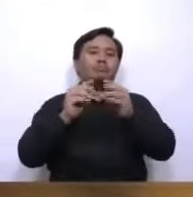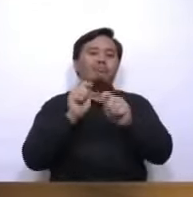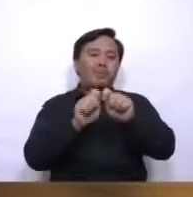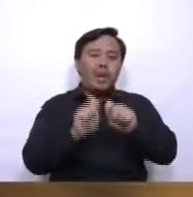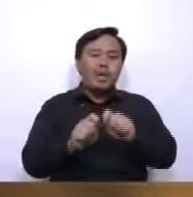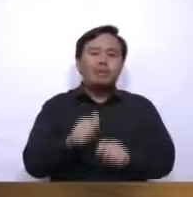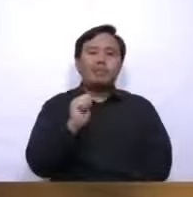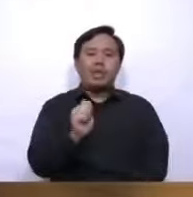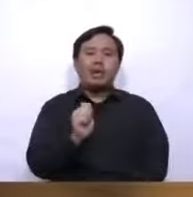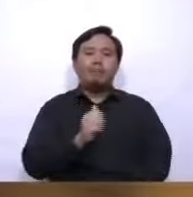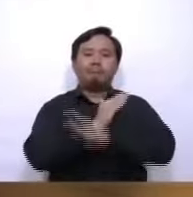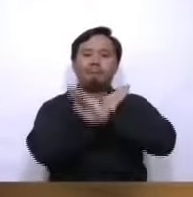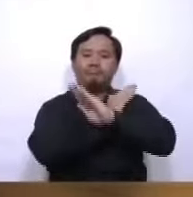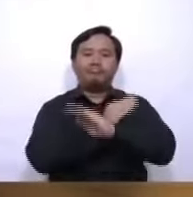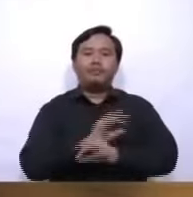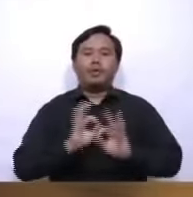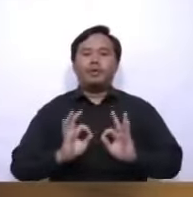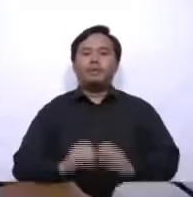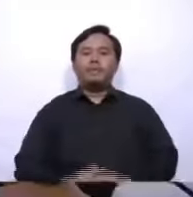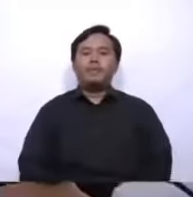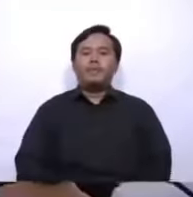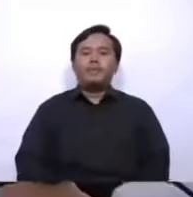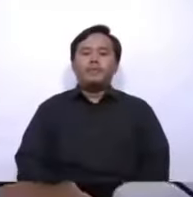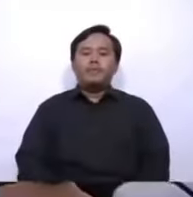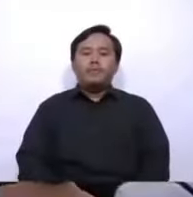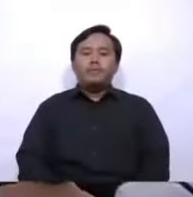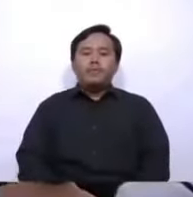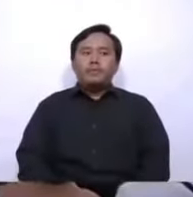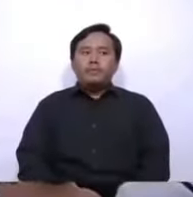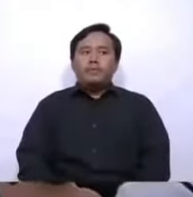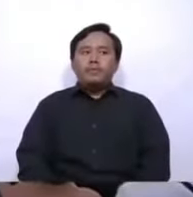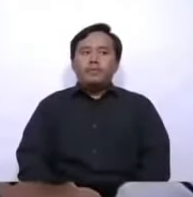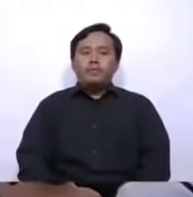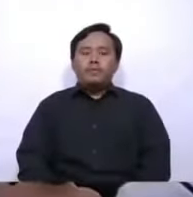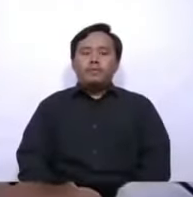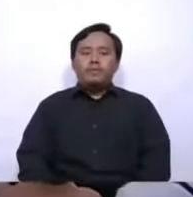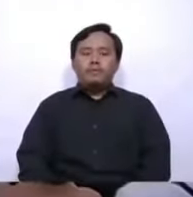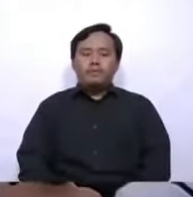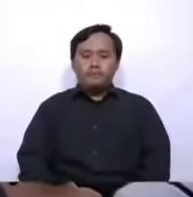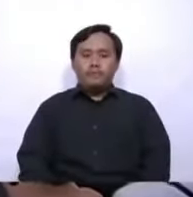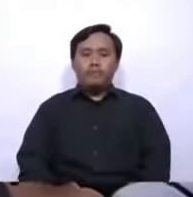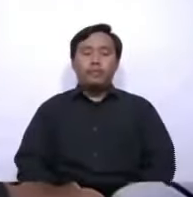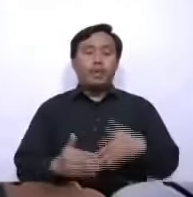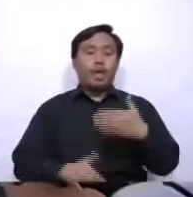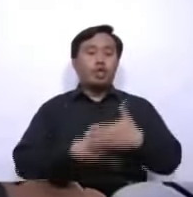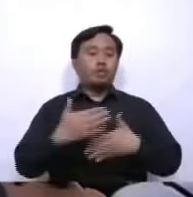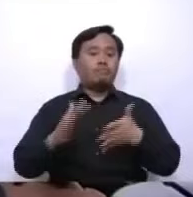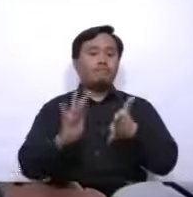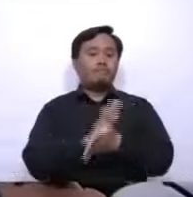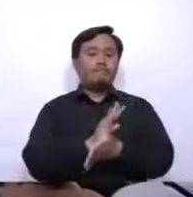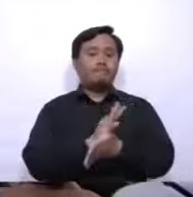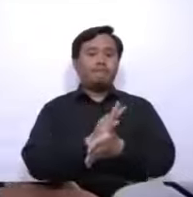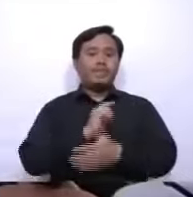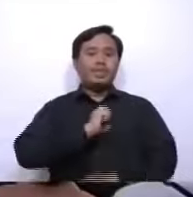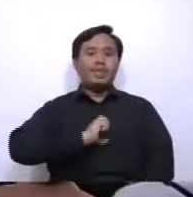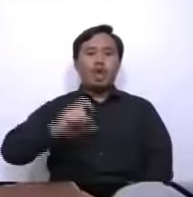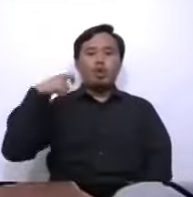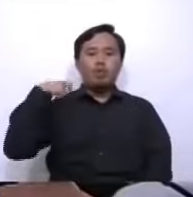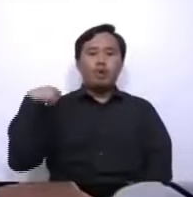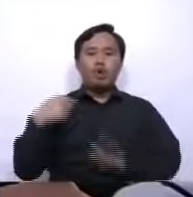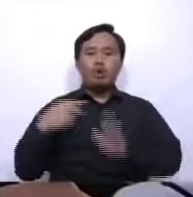kasih. Baik. Selanjutnya saya beri kesempatan untuk Cagub nomor